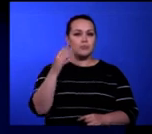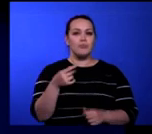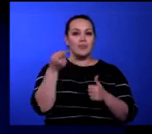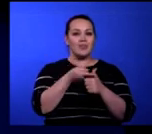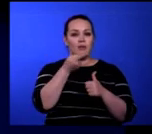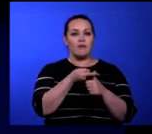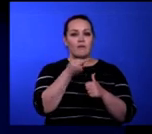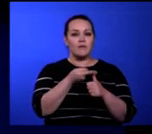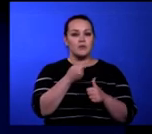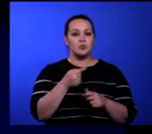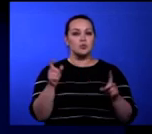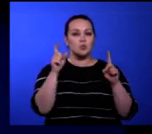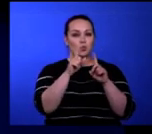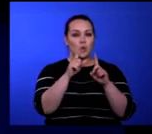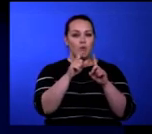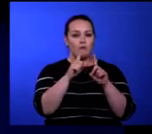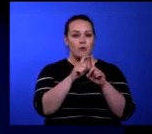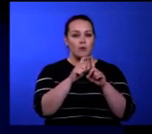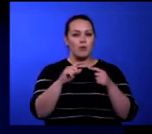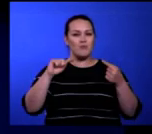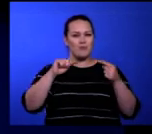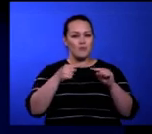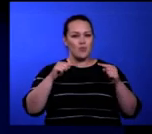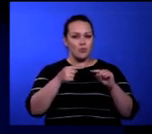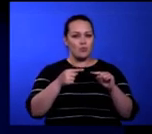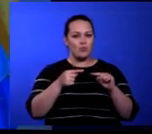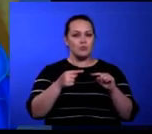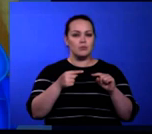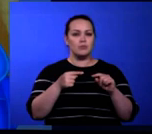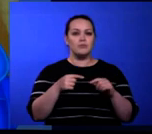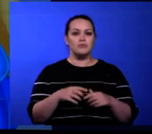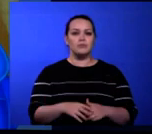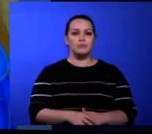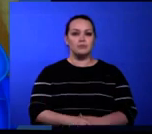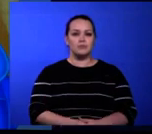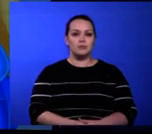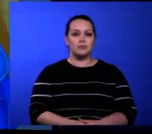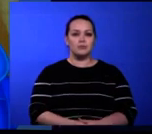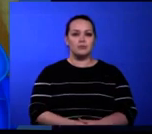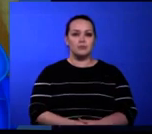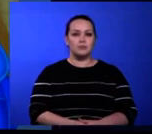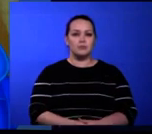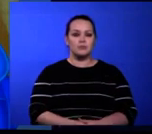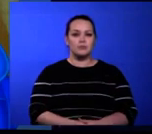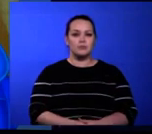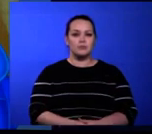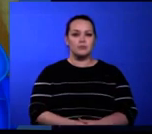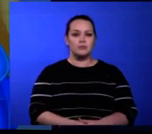мне, пожалуйста, слово, противоположное данному определению.